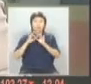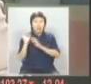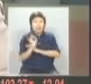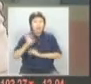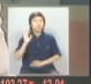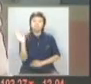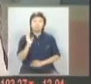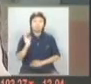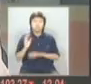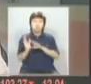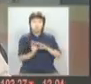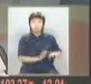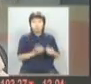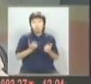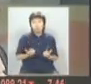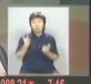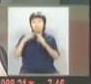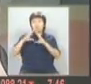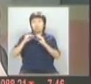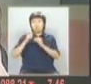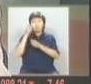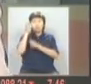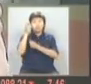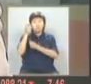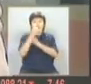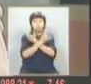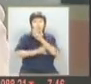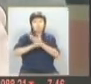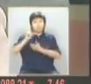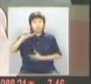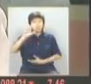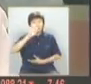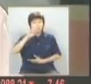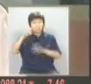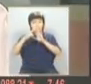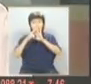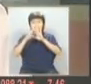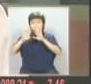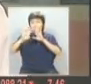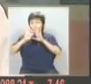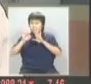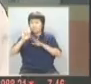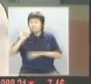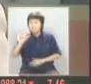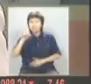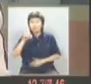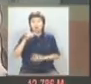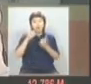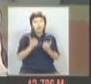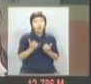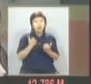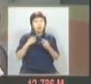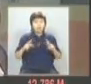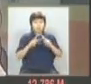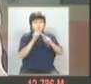ขนาดที่การประท้งในลิเบีที่รุนแรงมากยิงขึ้นะครบกรการจัดหางานก็เตรยมแผนอบพยับไ้ 3 แนวทางเพื่อที่จะช่วยเหลอแงงานไทย